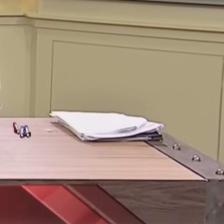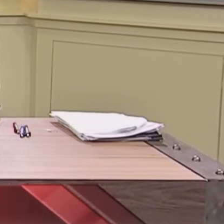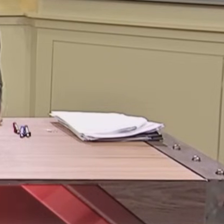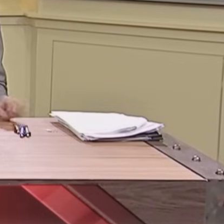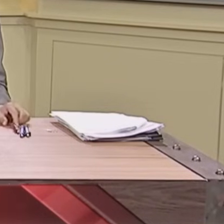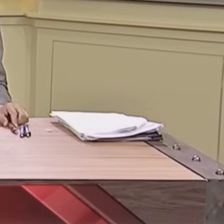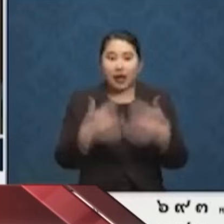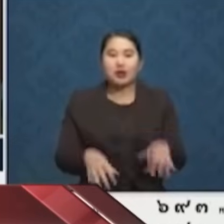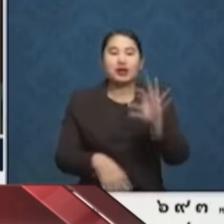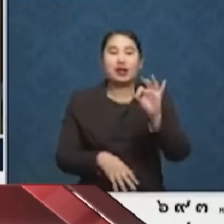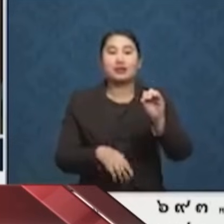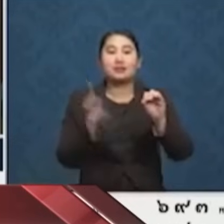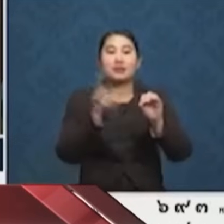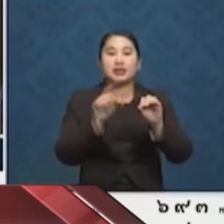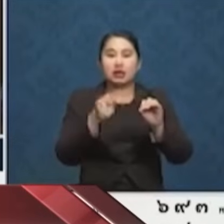ญค่ะ